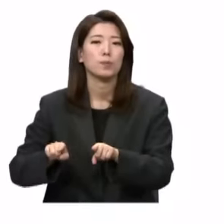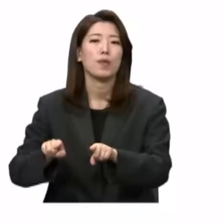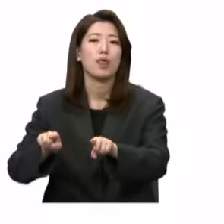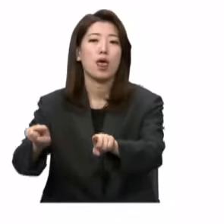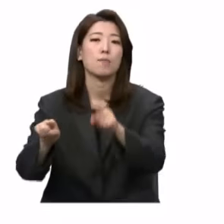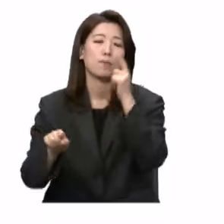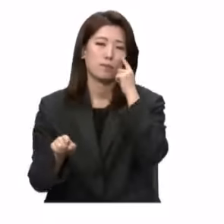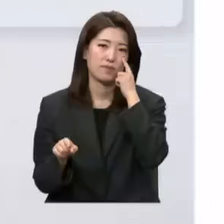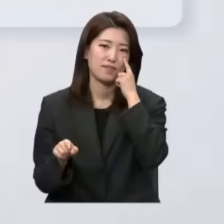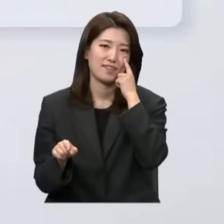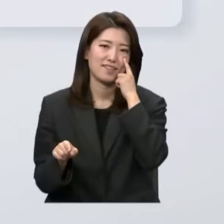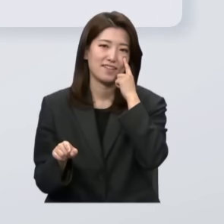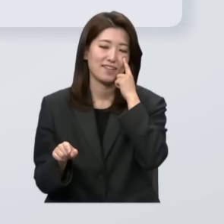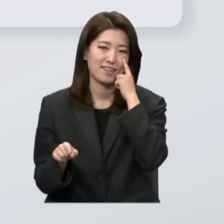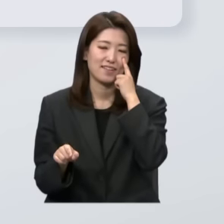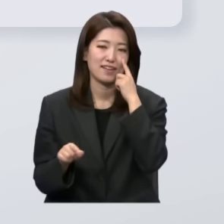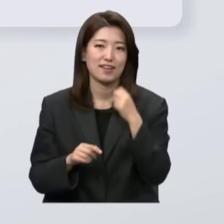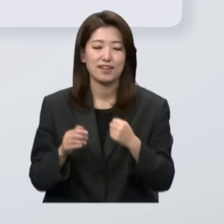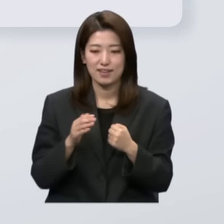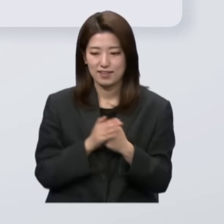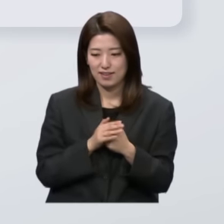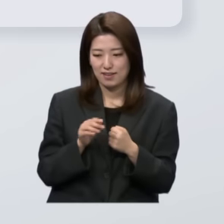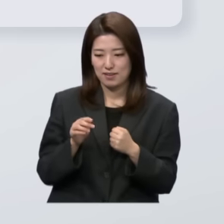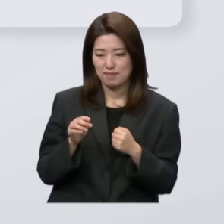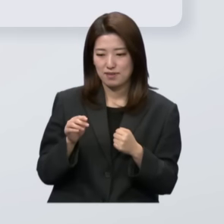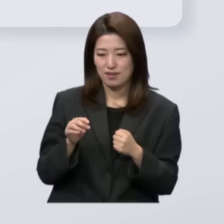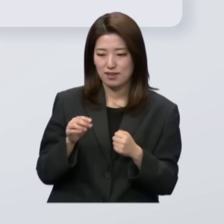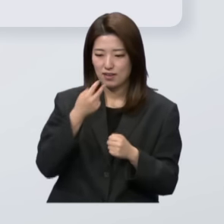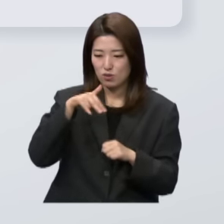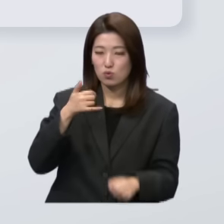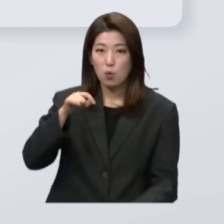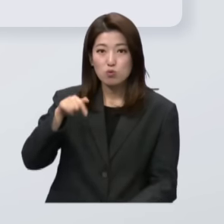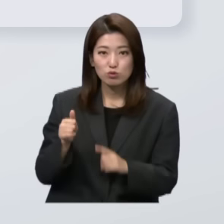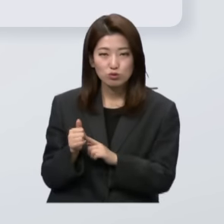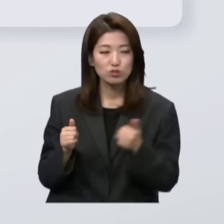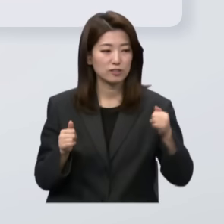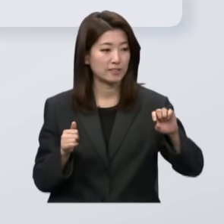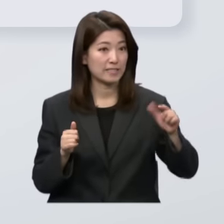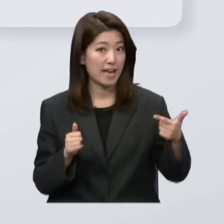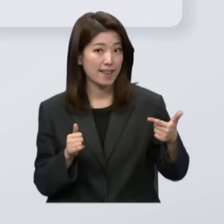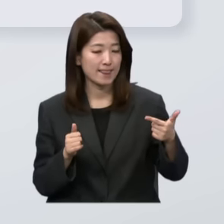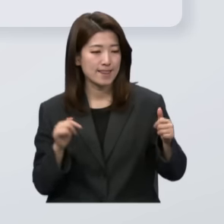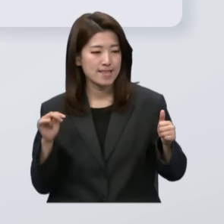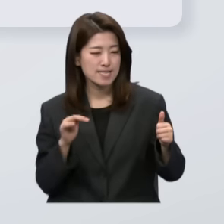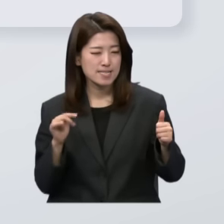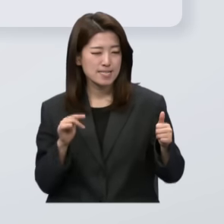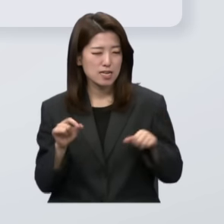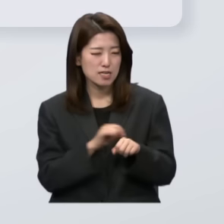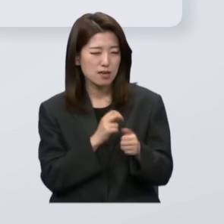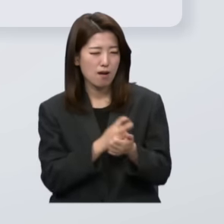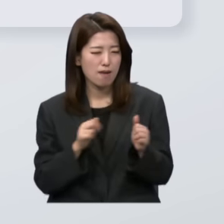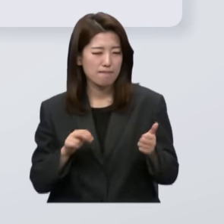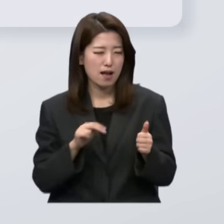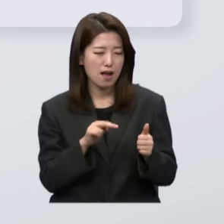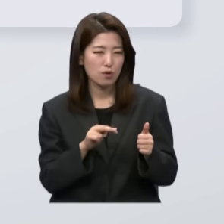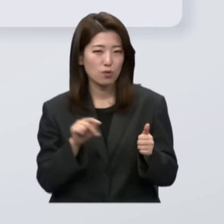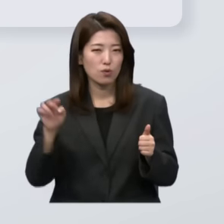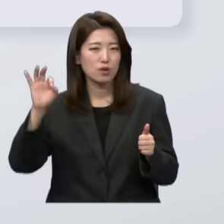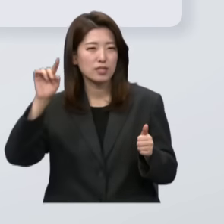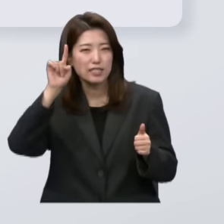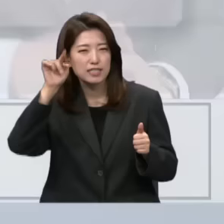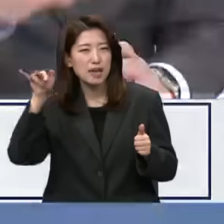대로 한동훈 현장을 겨냥하면서 일종에 어 반 윤석열 정서를 더 강화시켰다 이런 전략인 거 같은데 그런데 저는 이런 생각이 들어요